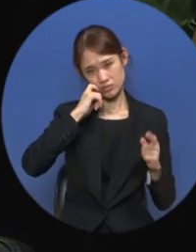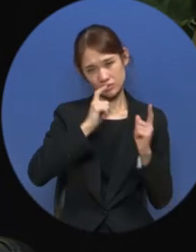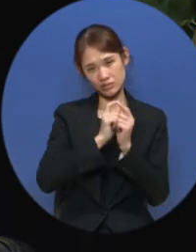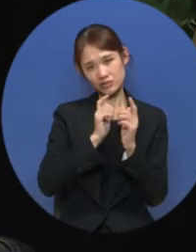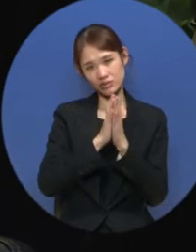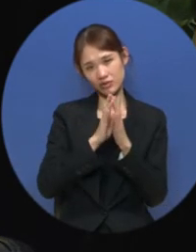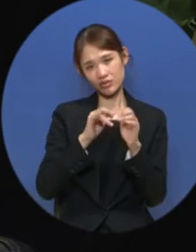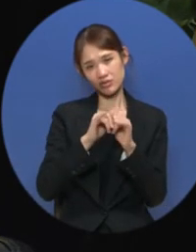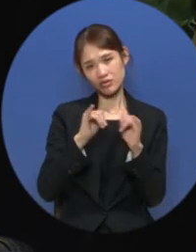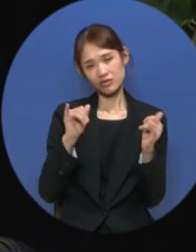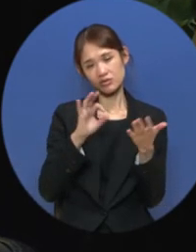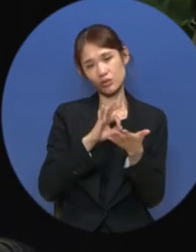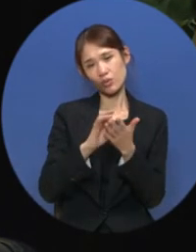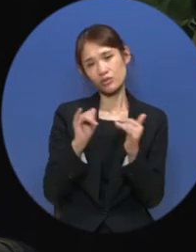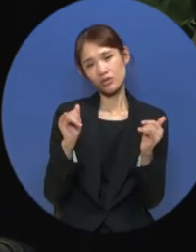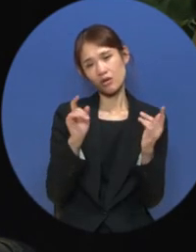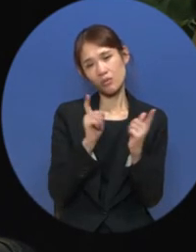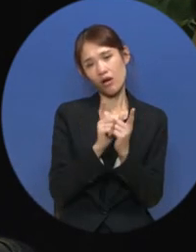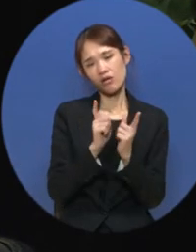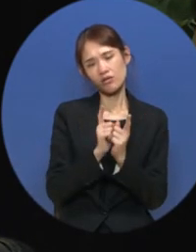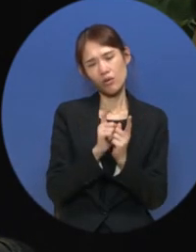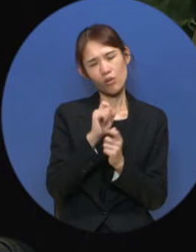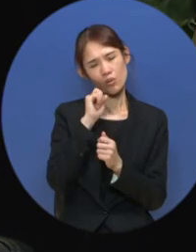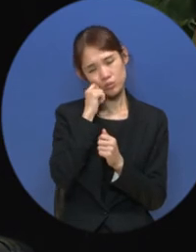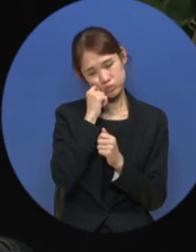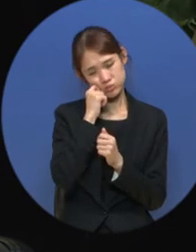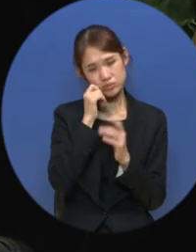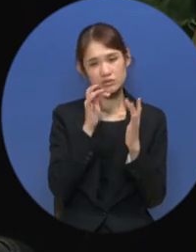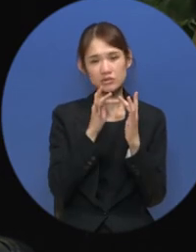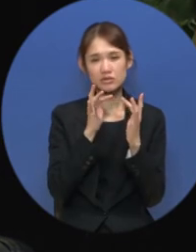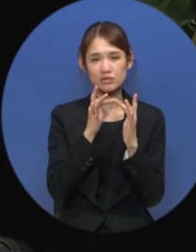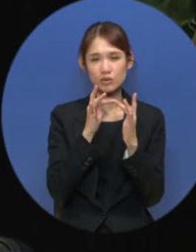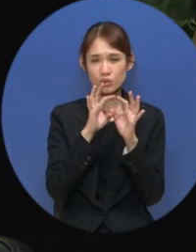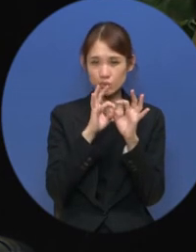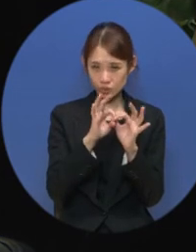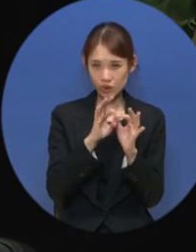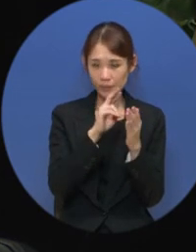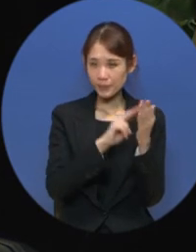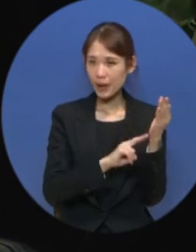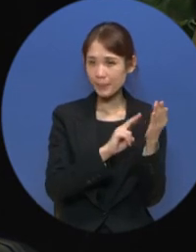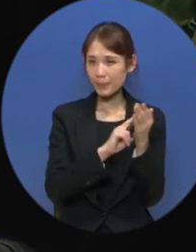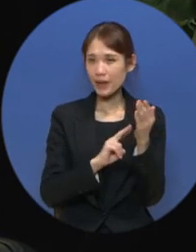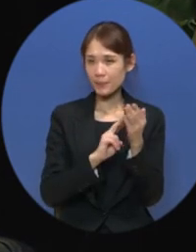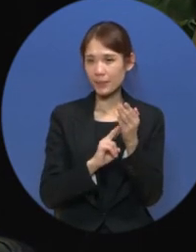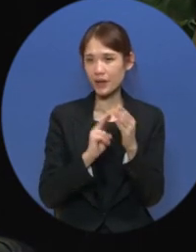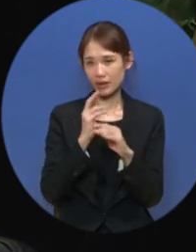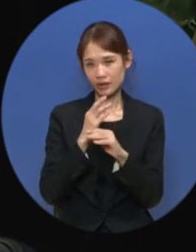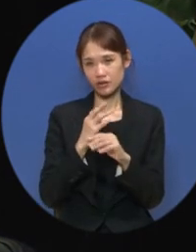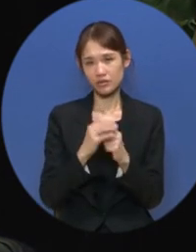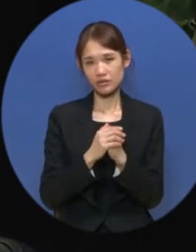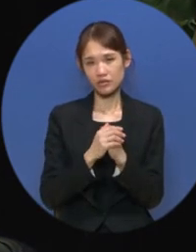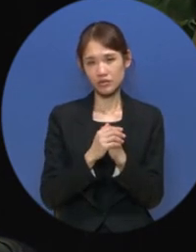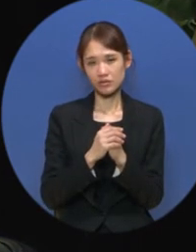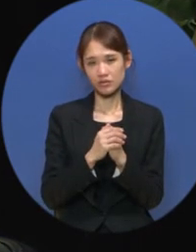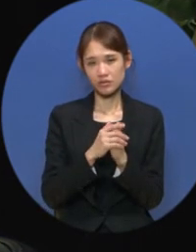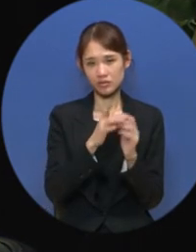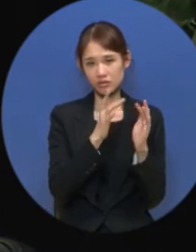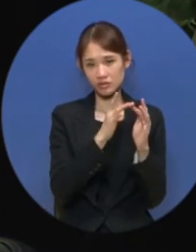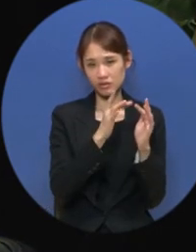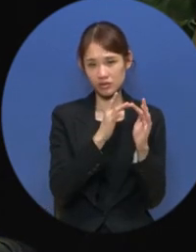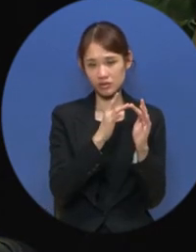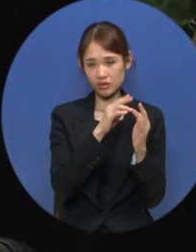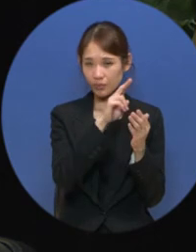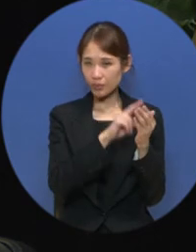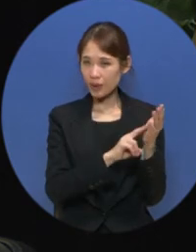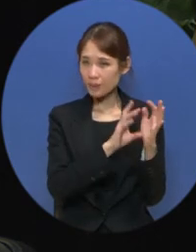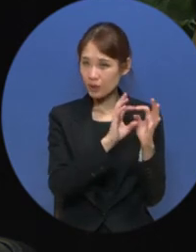소비자들을 만나기가 더 어렵겠다. 그래서 온라인을 통해서 저희가 이제 판매를 하고 있고요. 대신 이제 온라인을 통해서 팔아야